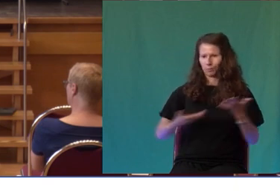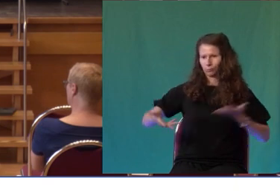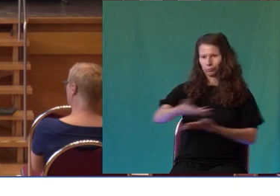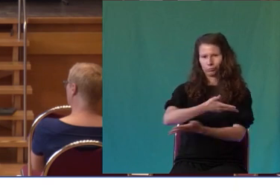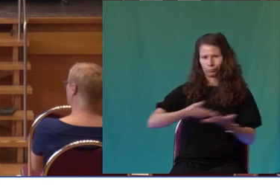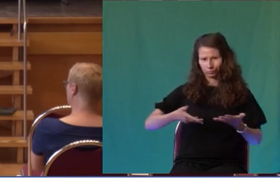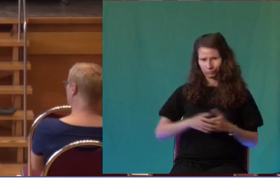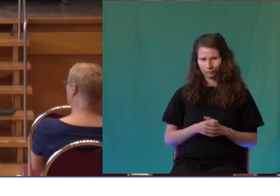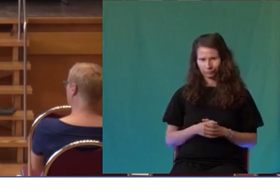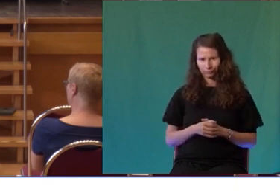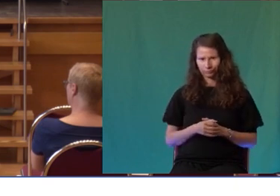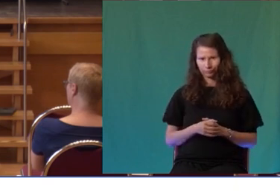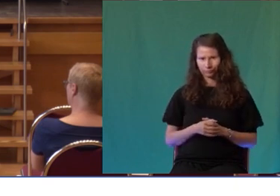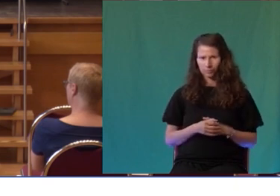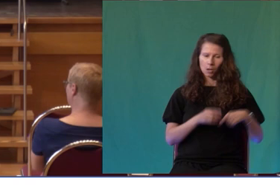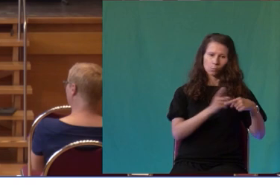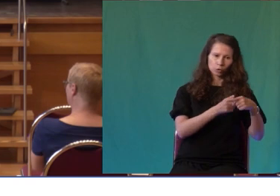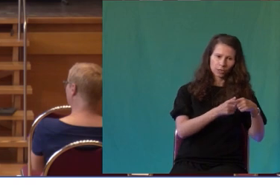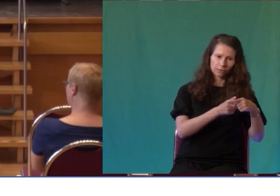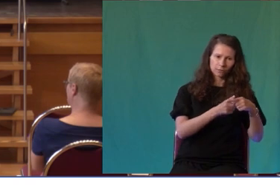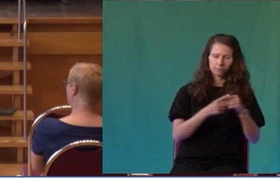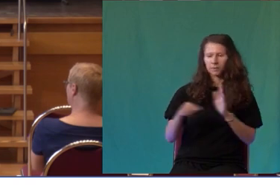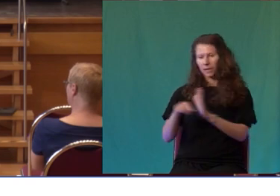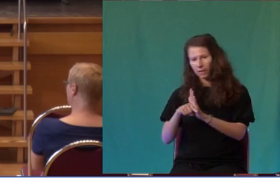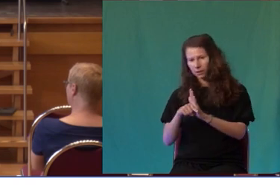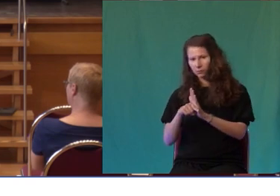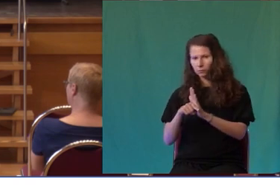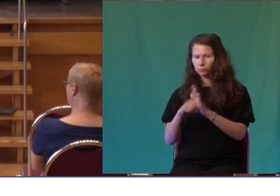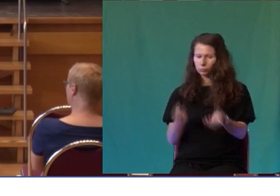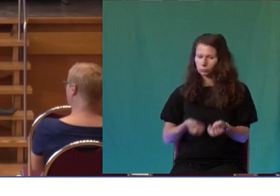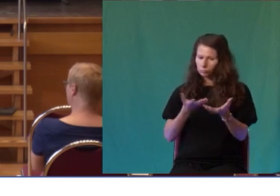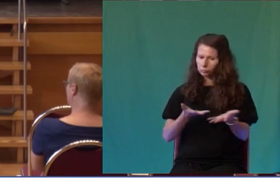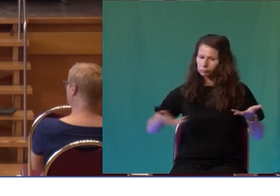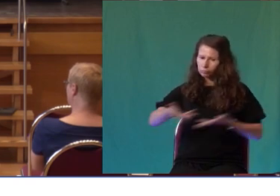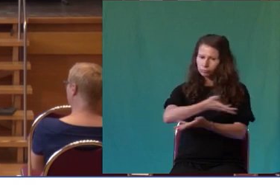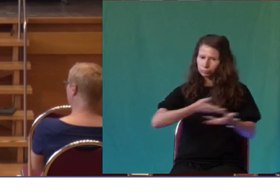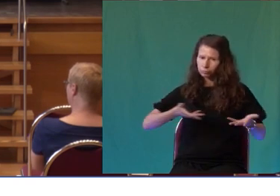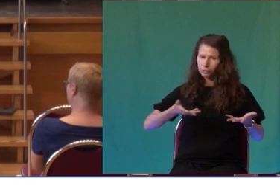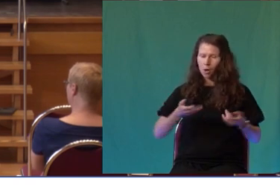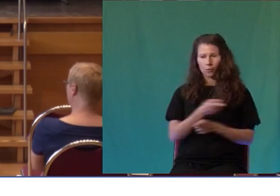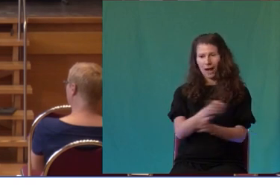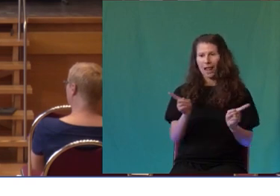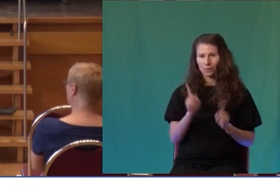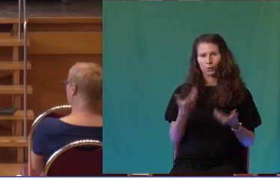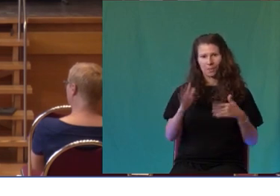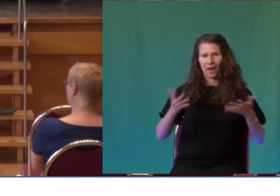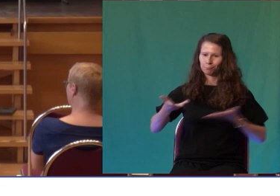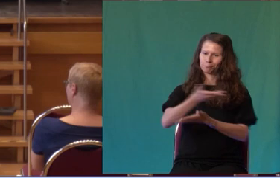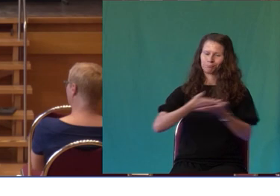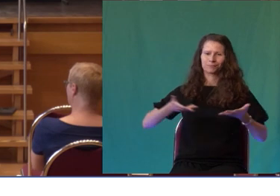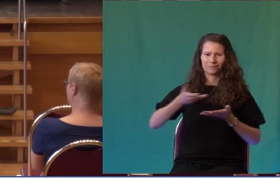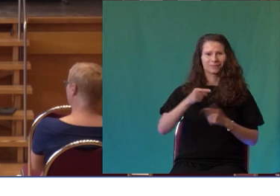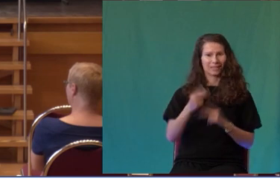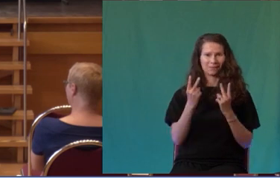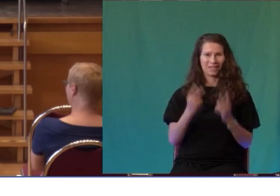und was klappt gut was klappt noch nicht gut und das Meer alle mehr miteinander sprechen dass das